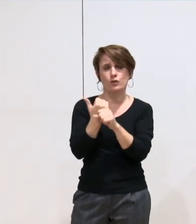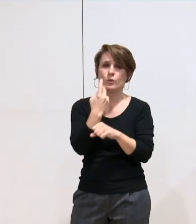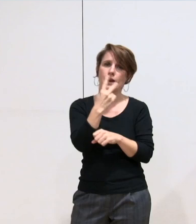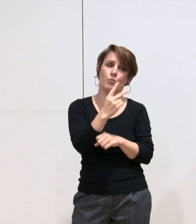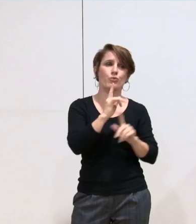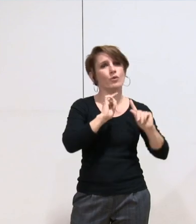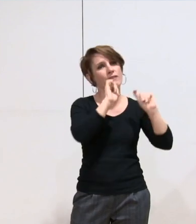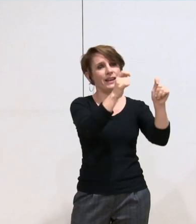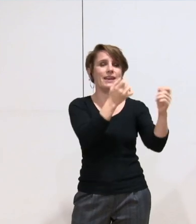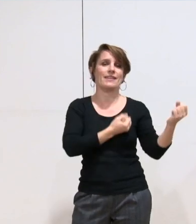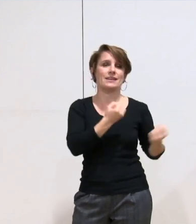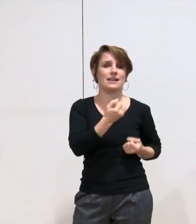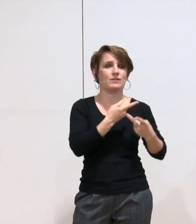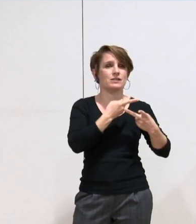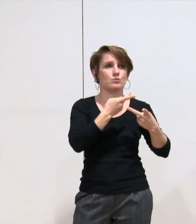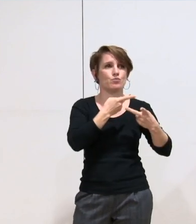de stationnement en ouvrage.